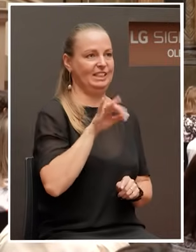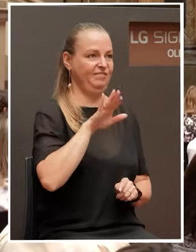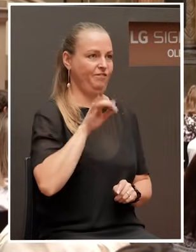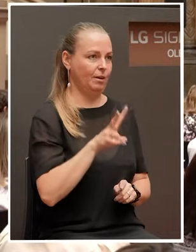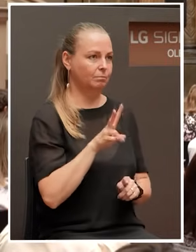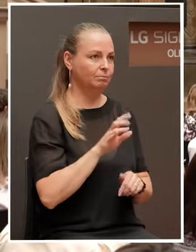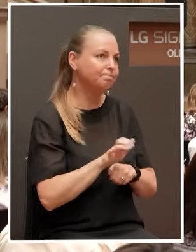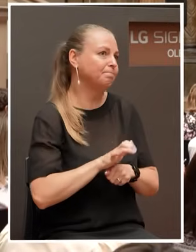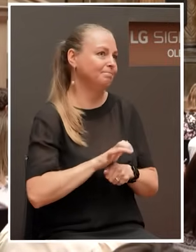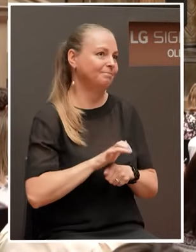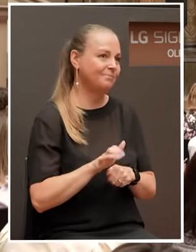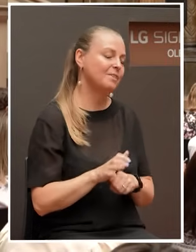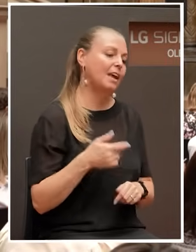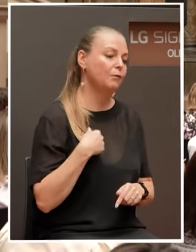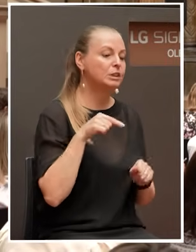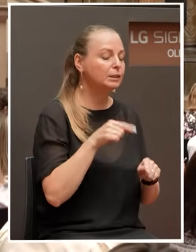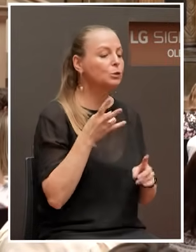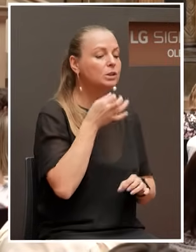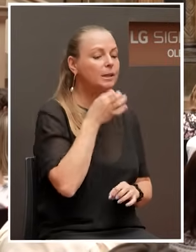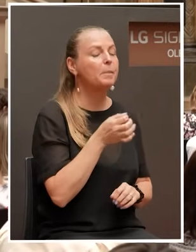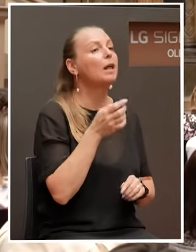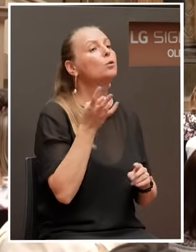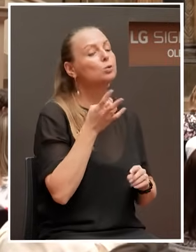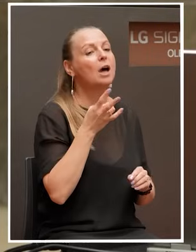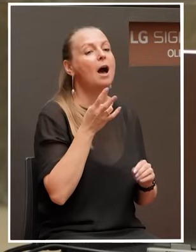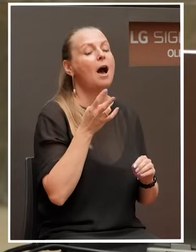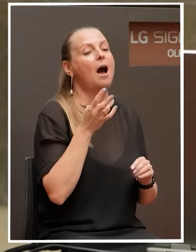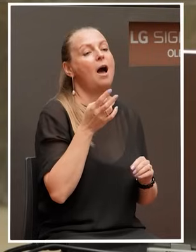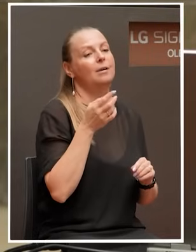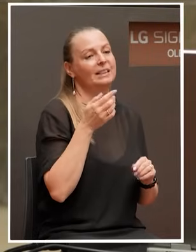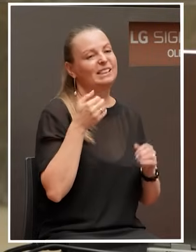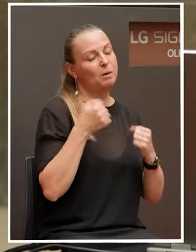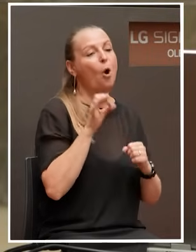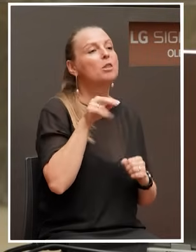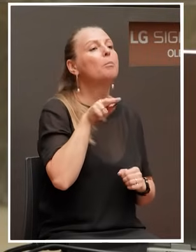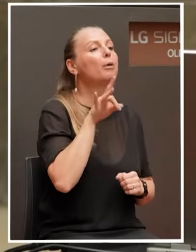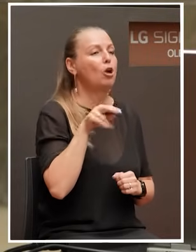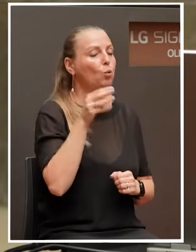Вот здесь нужно расставаться с предубеждением о том, что